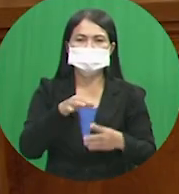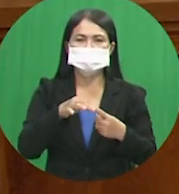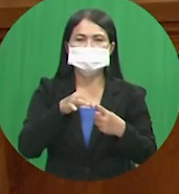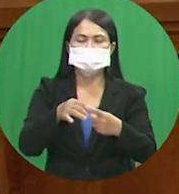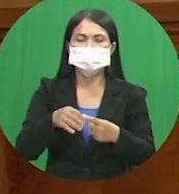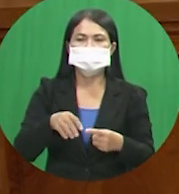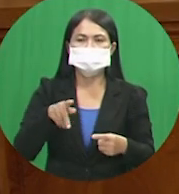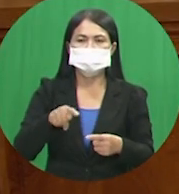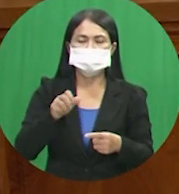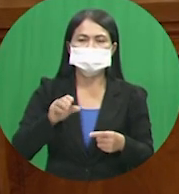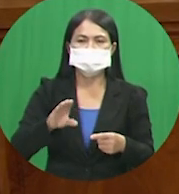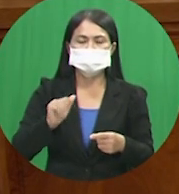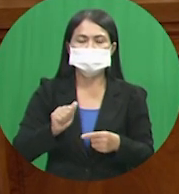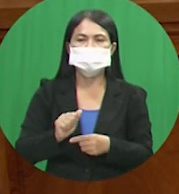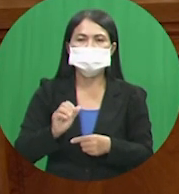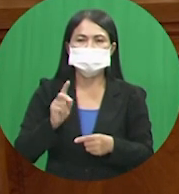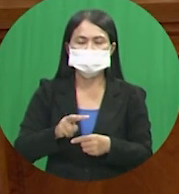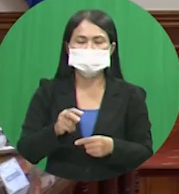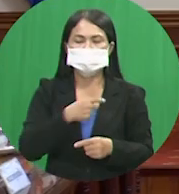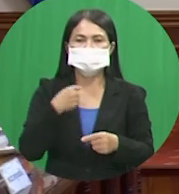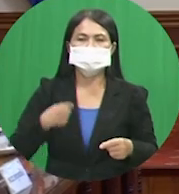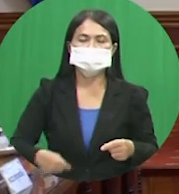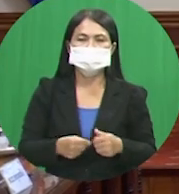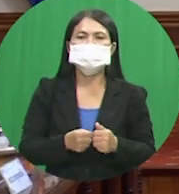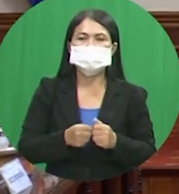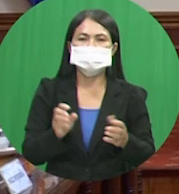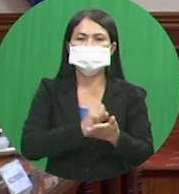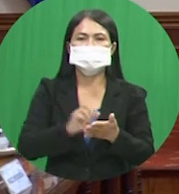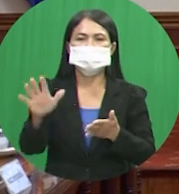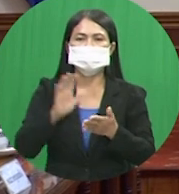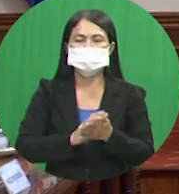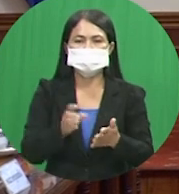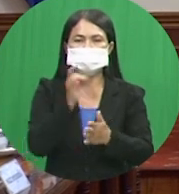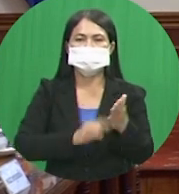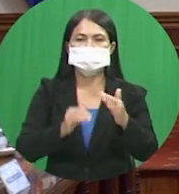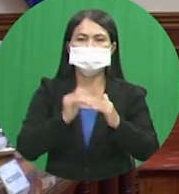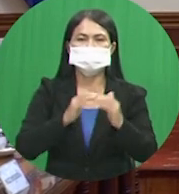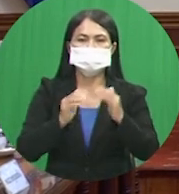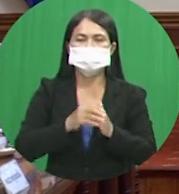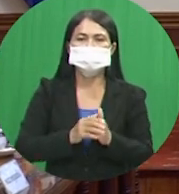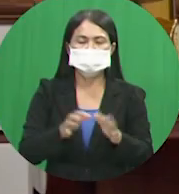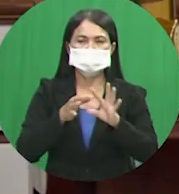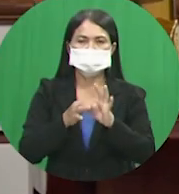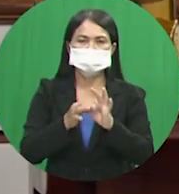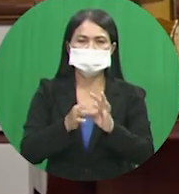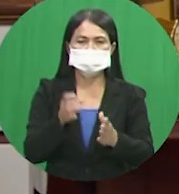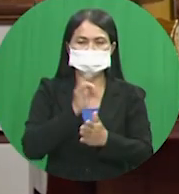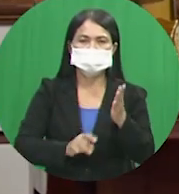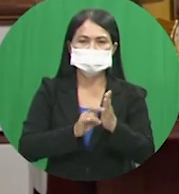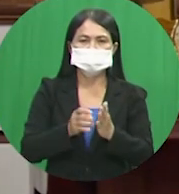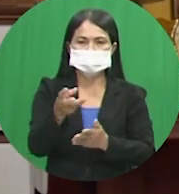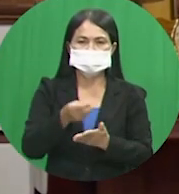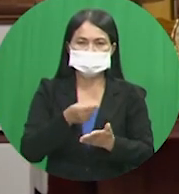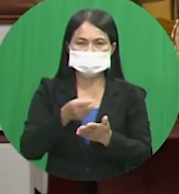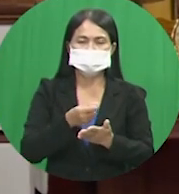កាវនៃសាធារណរដ្ឋប្រជាមានិតចិនស្តីពីការលុបបំបាត់ការយកពន្ធត្រួតគ្នាពាក់ព័ន្ធនឹងពន្ធលើប្រាក់ចំណូ